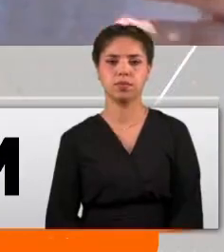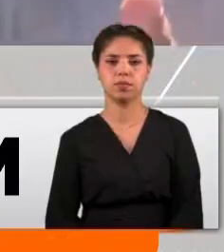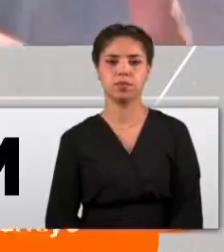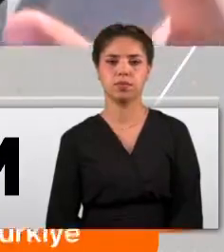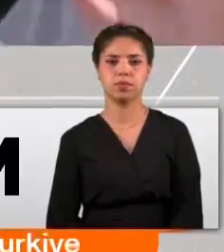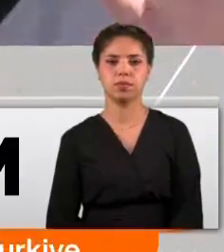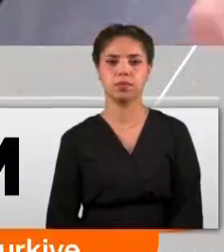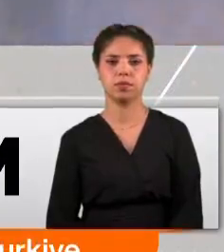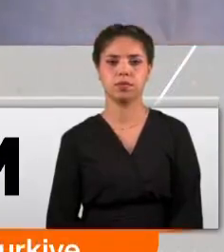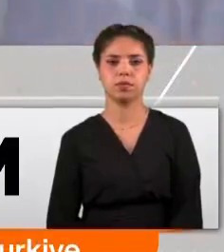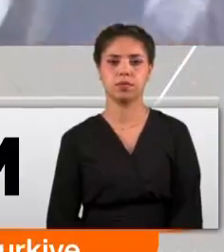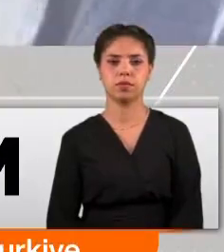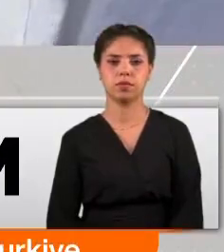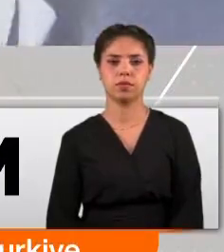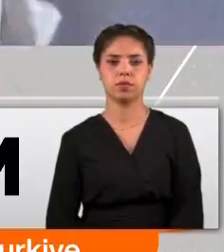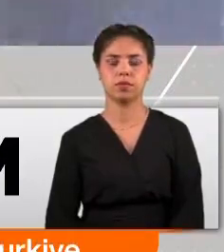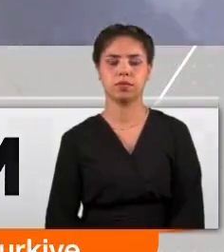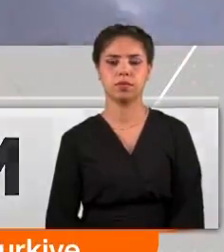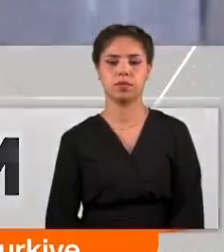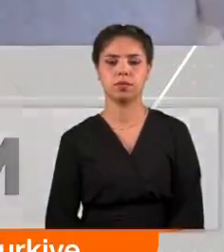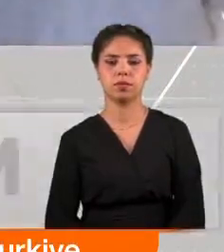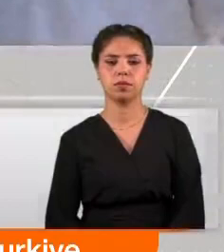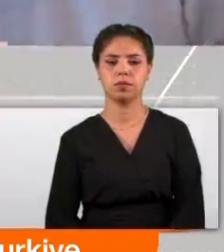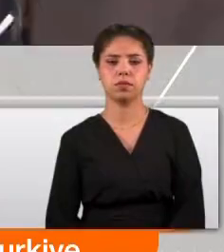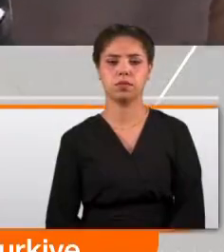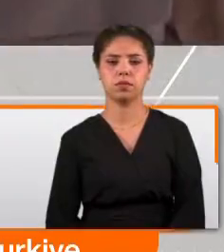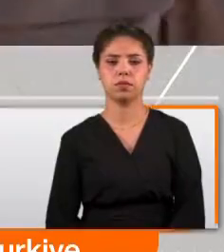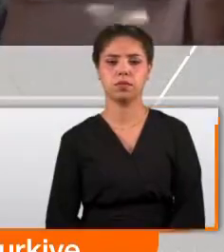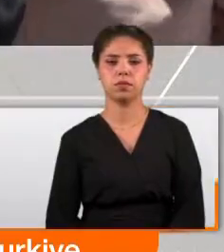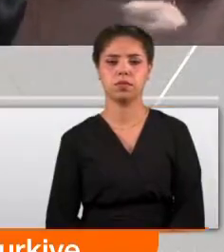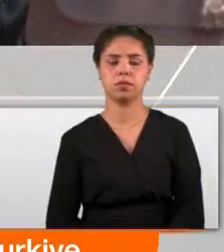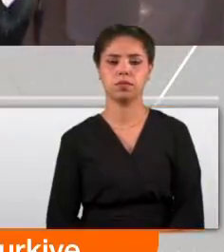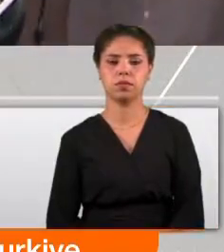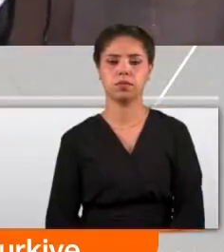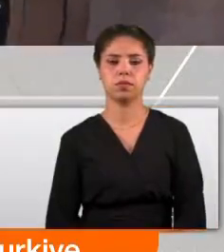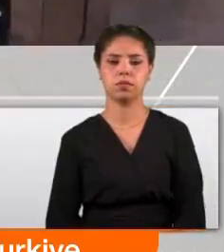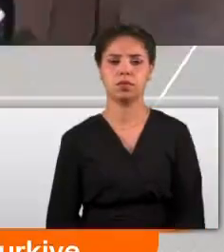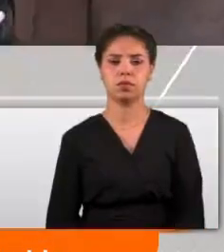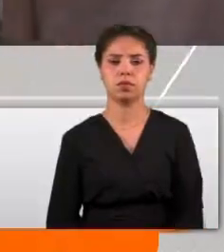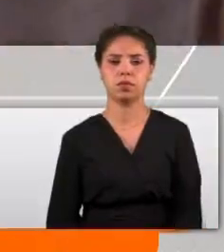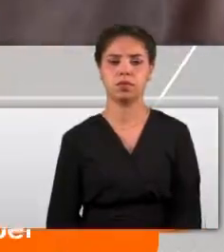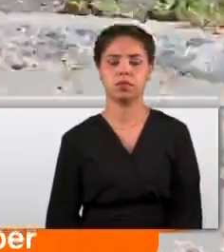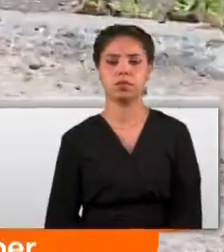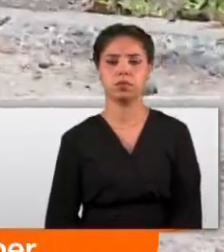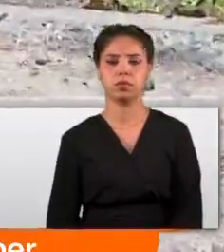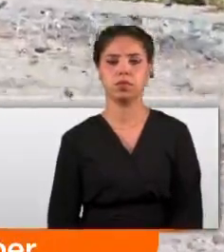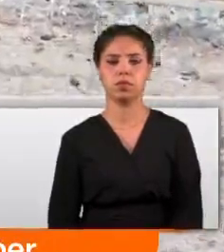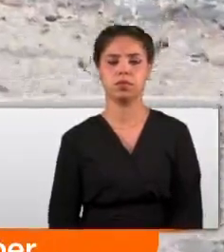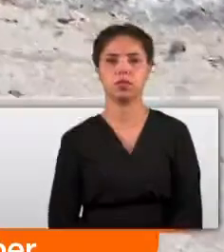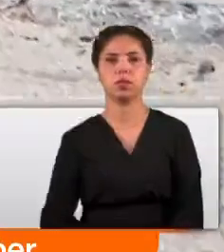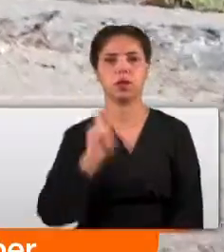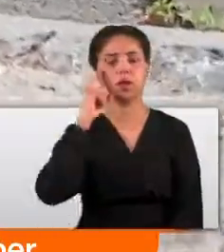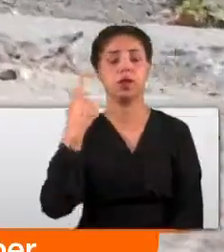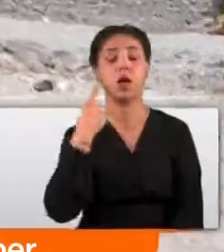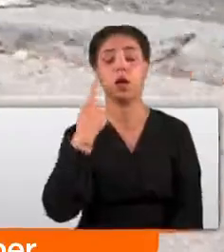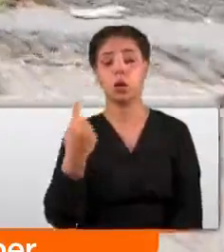tarafından hızlı bir şekilde geliyor. Buradan geliyor, anneme vuruyor. Araba sağ taraftan sollanmaz ki. O sağlam iş. İddiaya göre